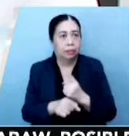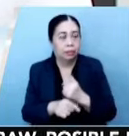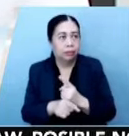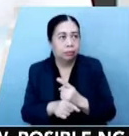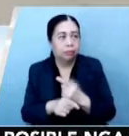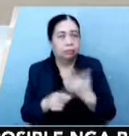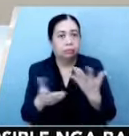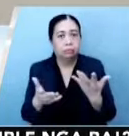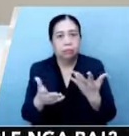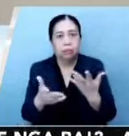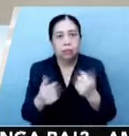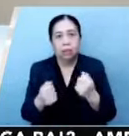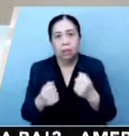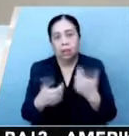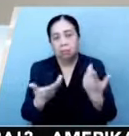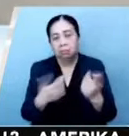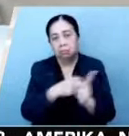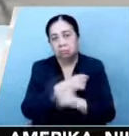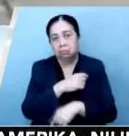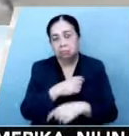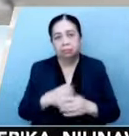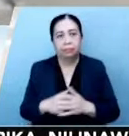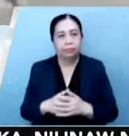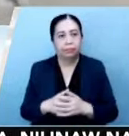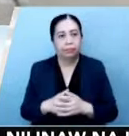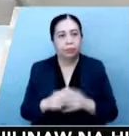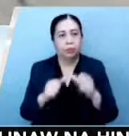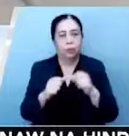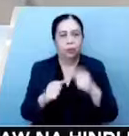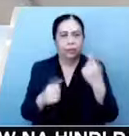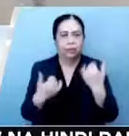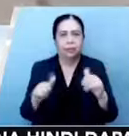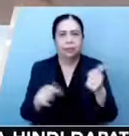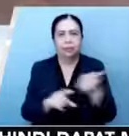tamang sanksyon. Patuloy na nakikita mga ganitong pang-aabuso ng